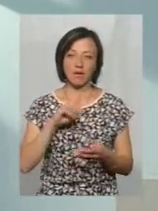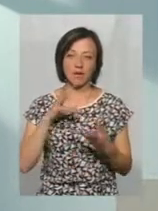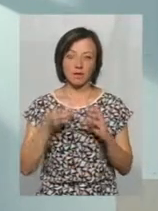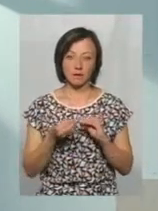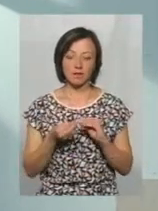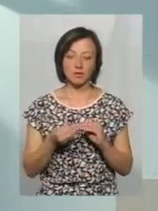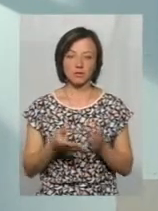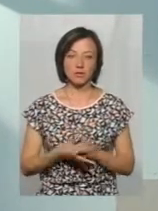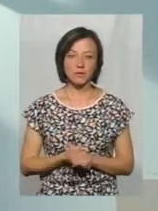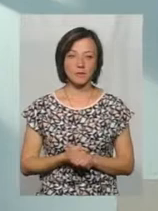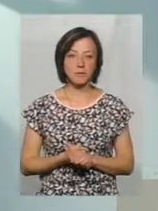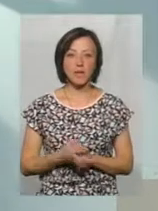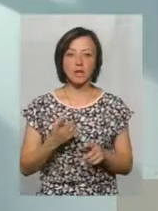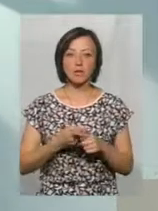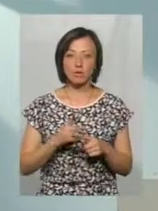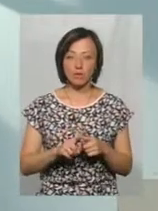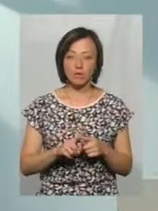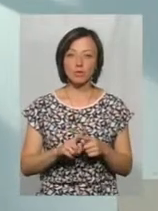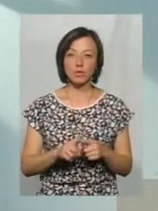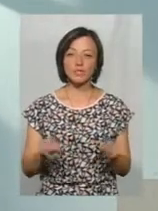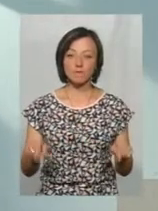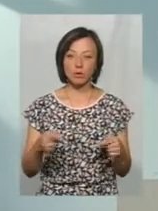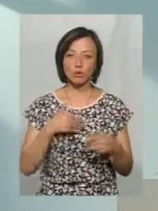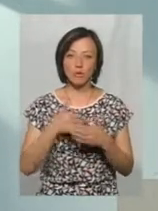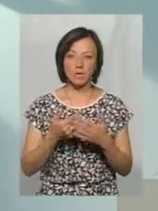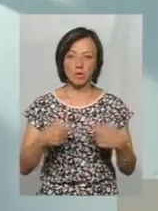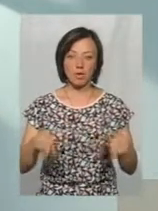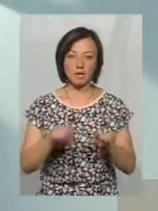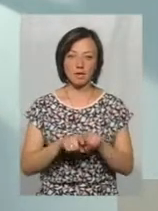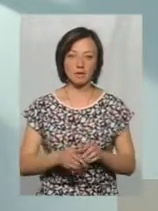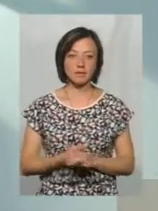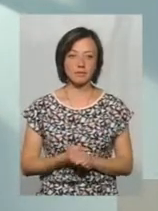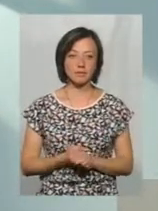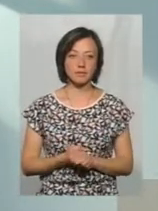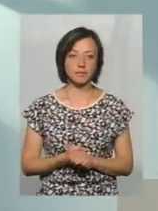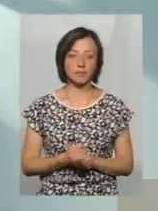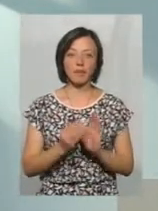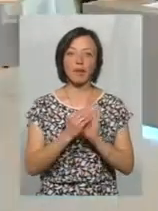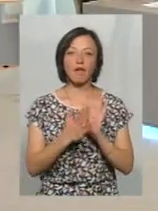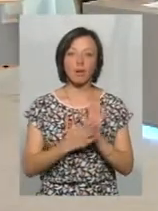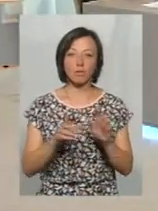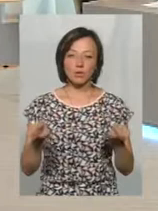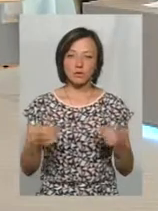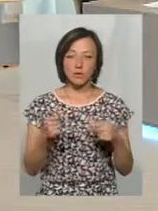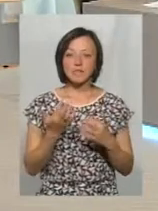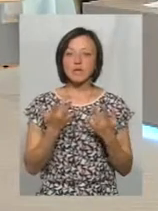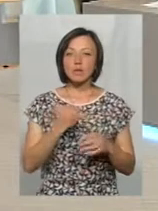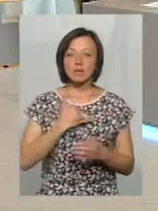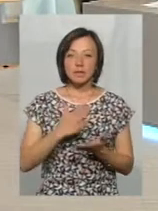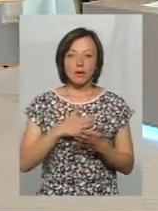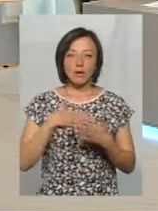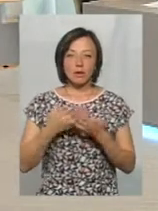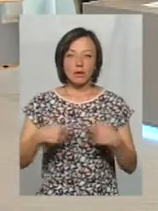ніж наодинці. Тому саме і створюються громадські організації, ну, так, принаймні, декларують. А скільки в нас є